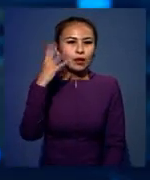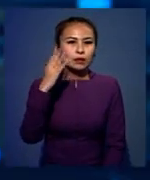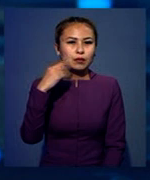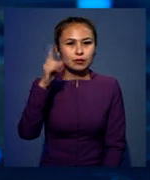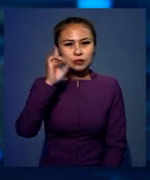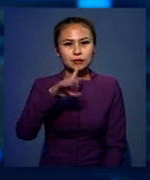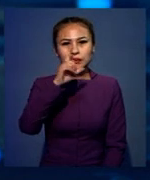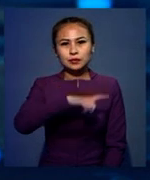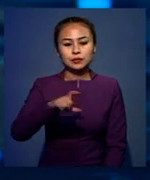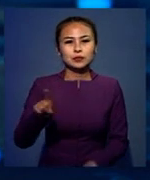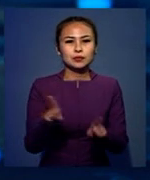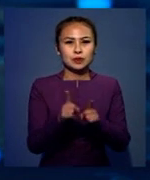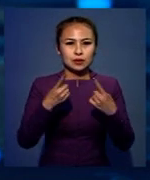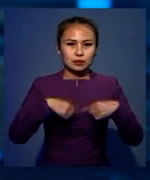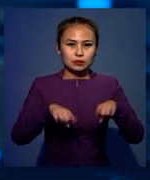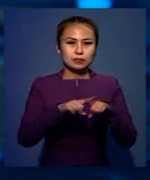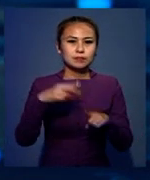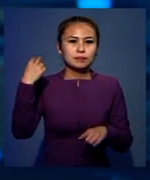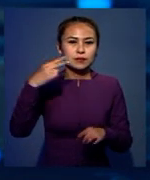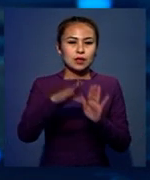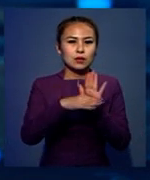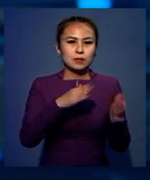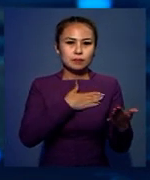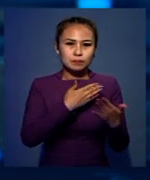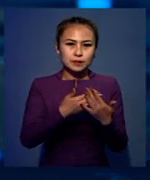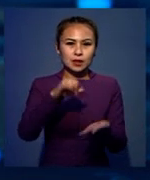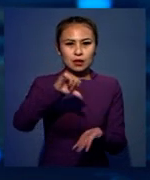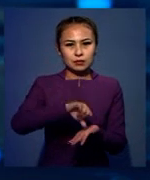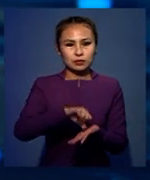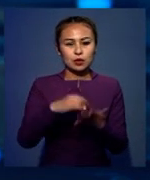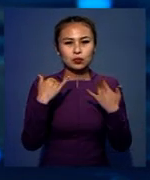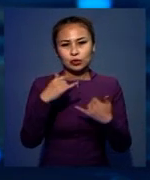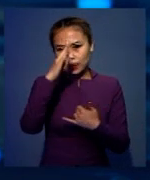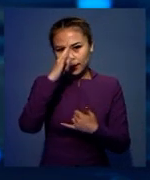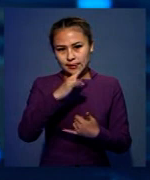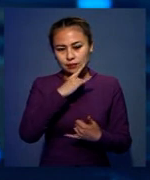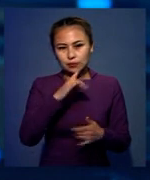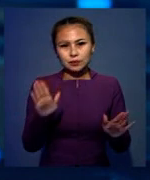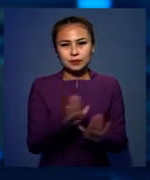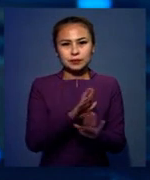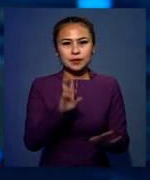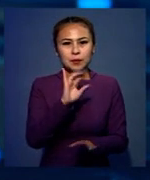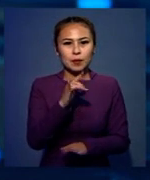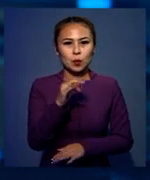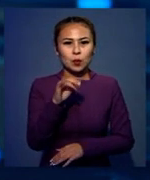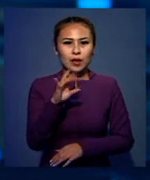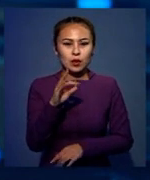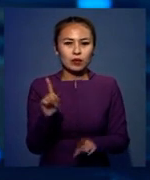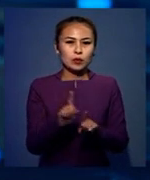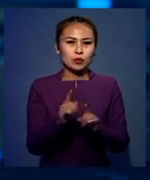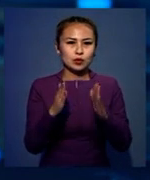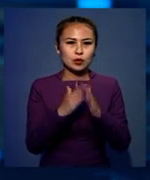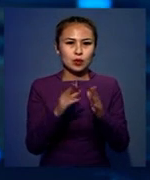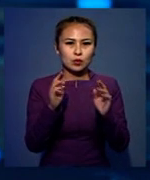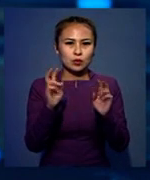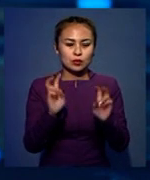Алматыда белгілі өнер адамдары мен қоғам қайраткерлері де президент сайлауына белсенді қатысып жатыр. Бүгін Қазақтың бұлбұл әншісі Бибігүл Төлегенова